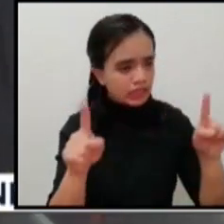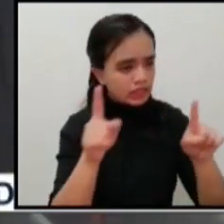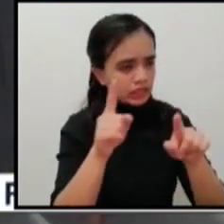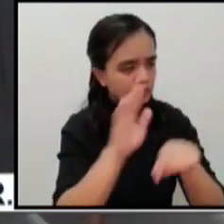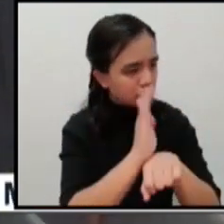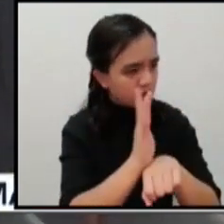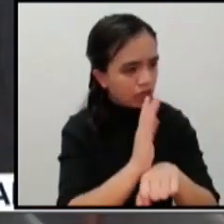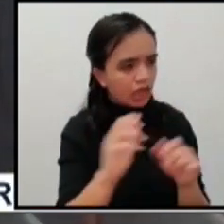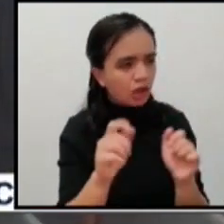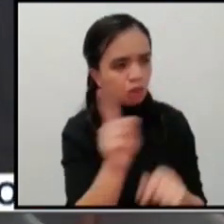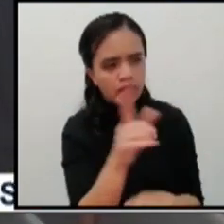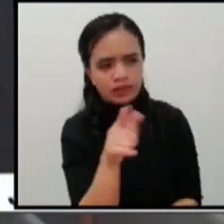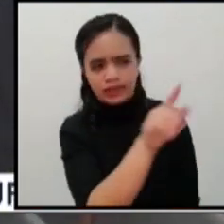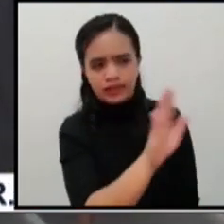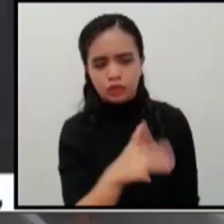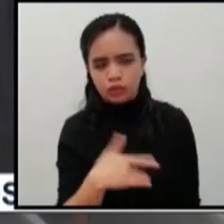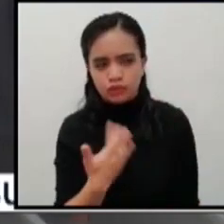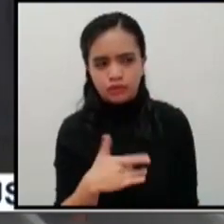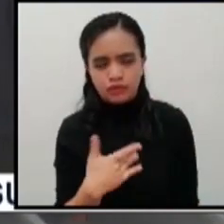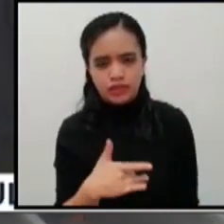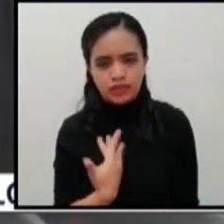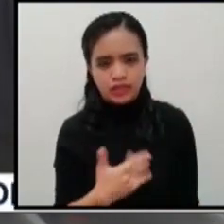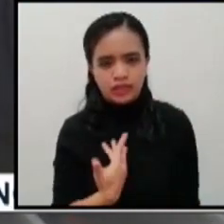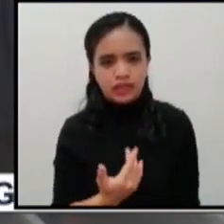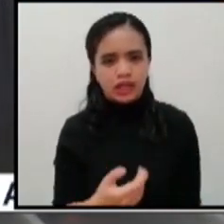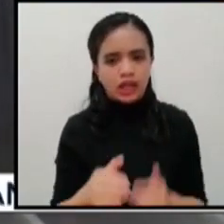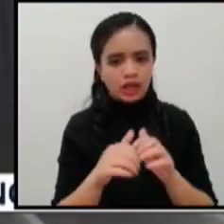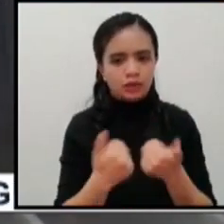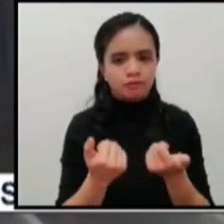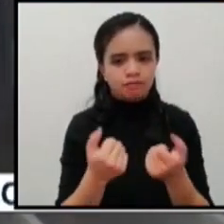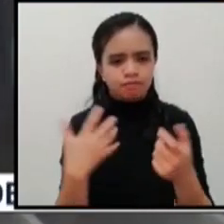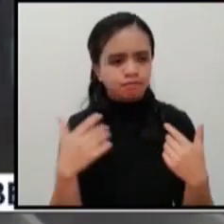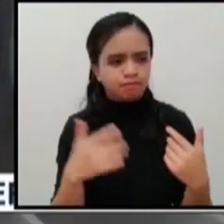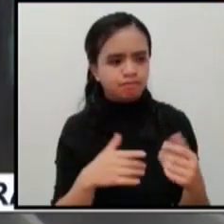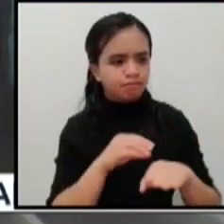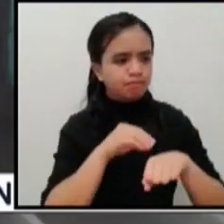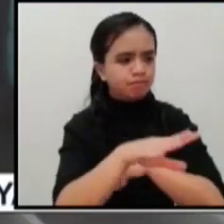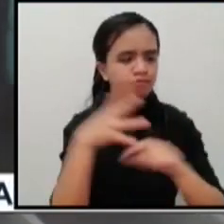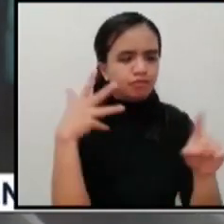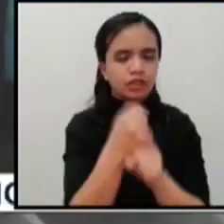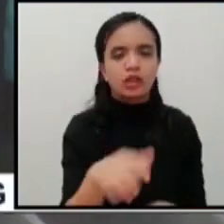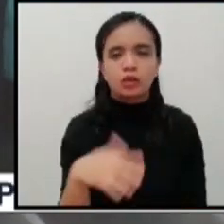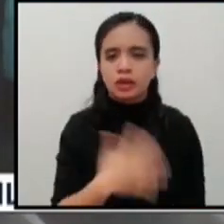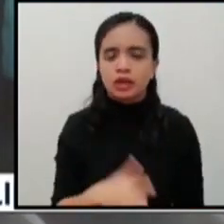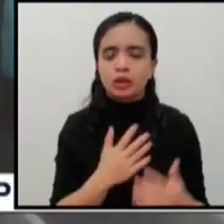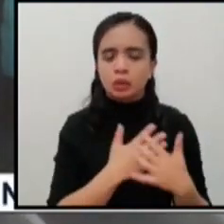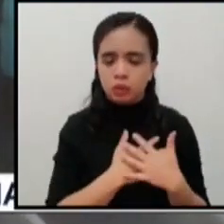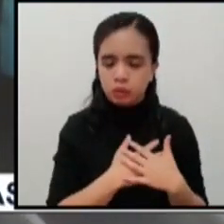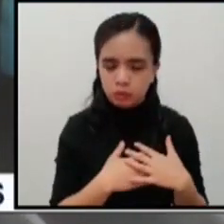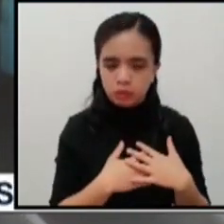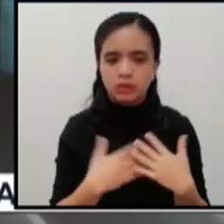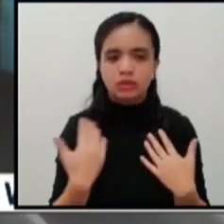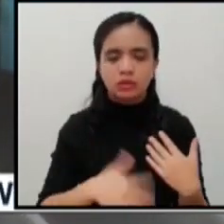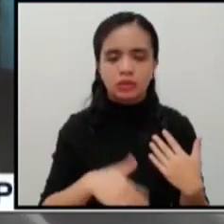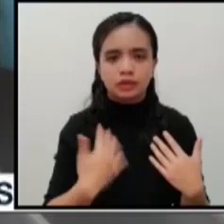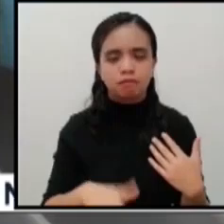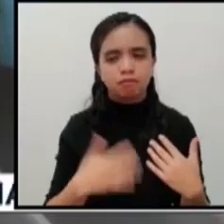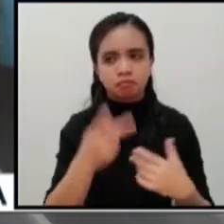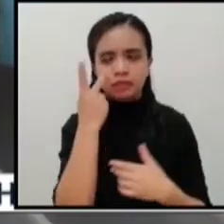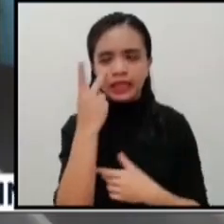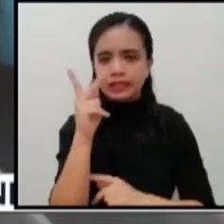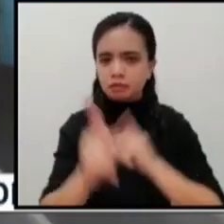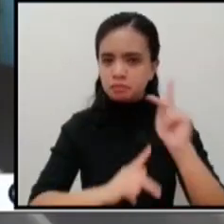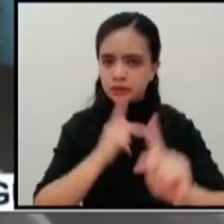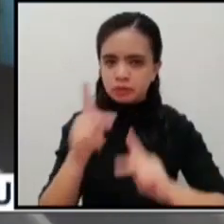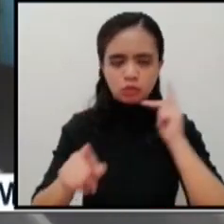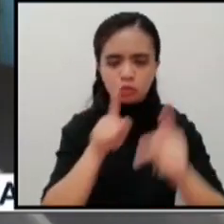And how does it feel to make such an impact? Nakakataba po ng puso yung makita yung mga tao na naapektuhan sa kung ano yung